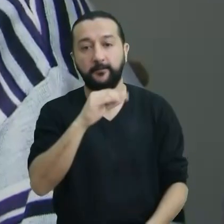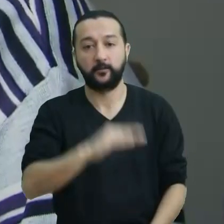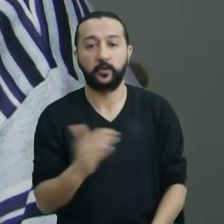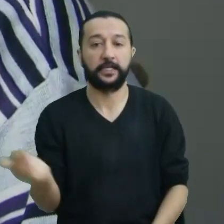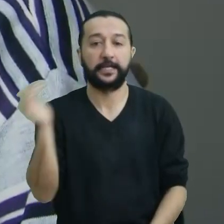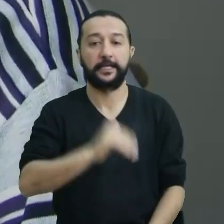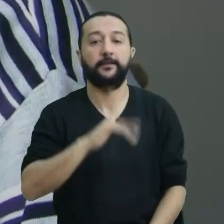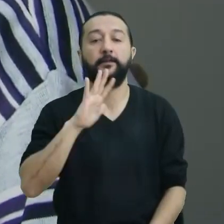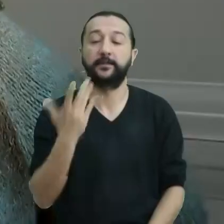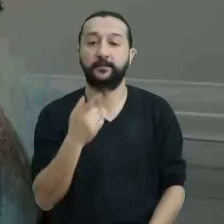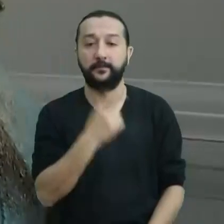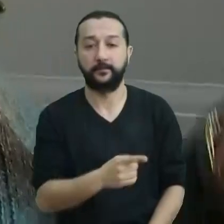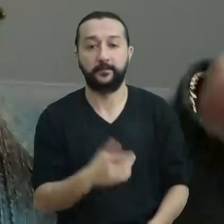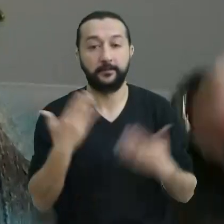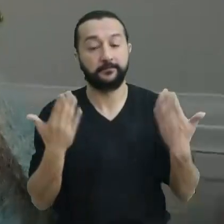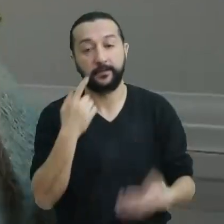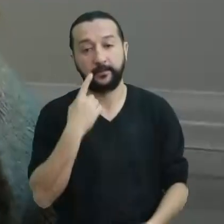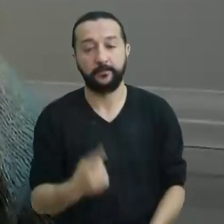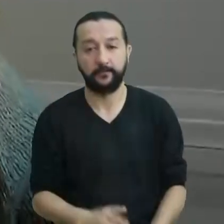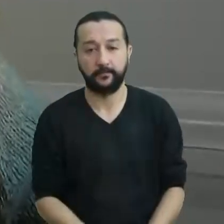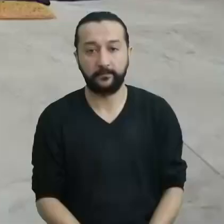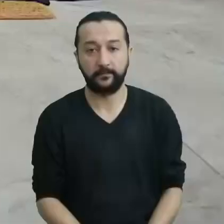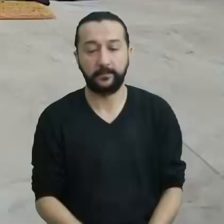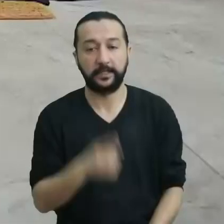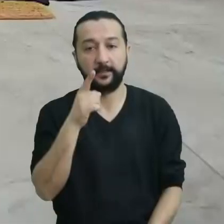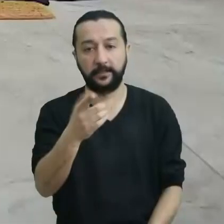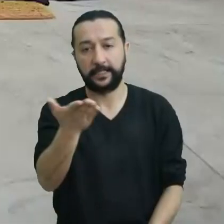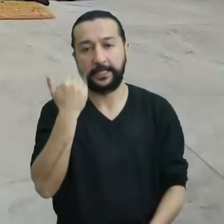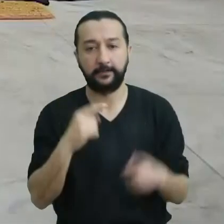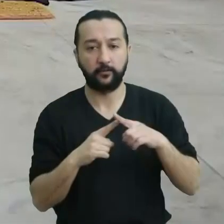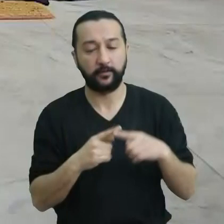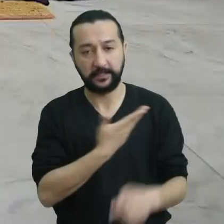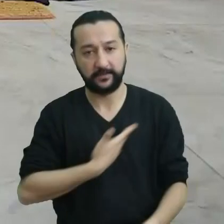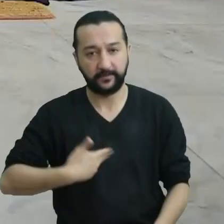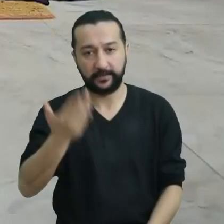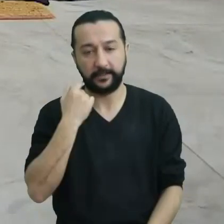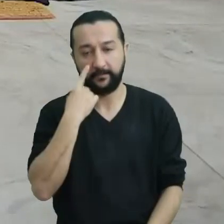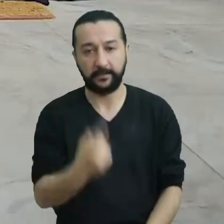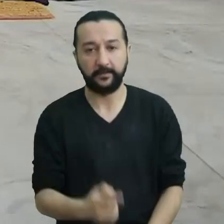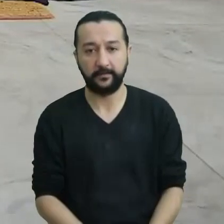çocuğu getirmemişlerdir Meryem. İnşallah. Bak yatırın torunumu seveyim de.